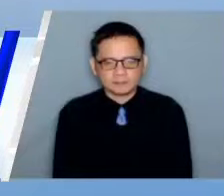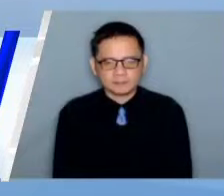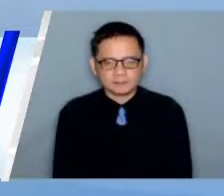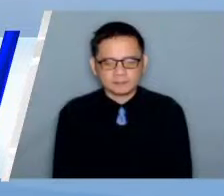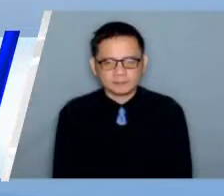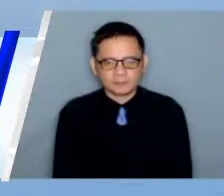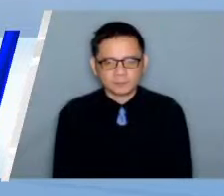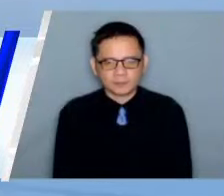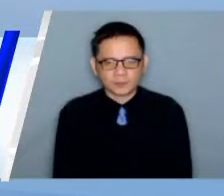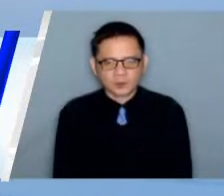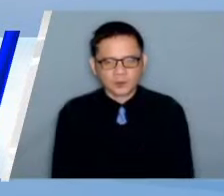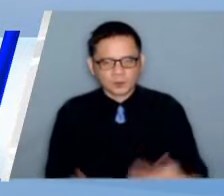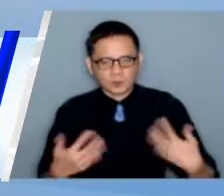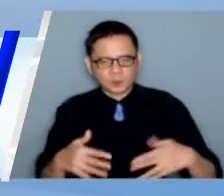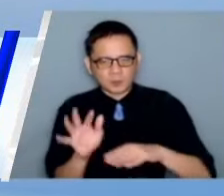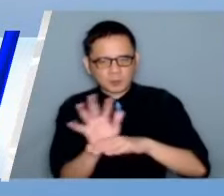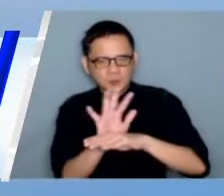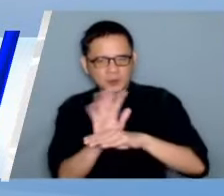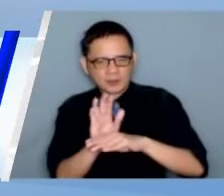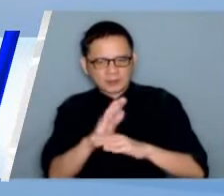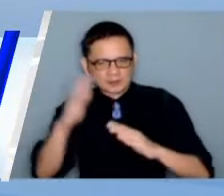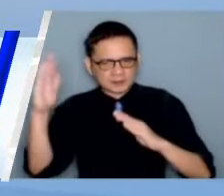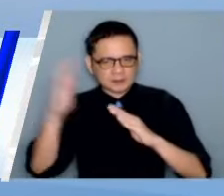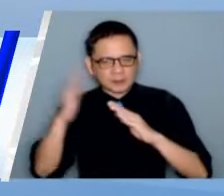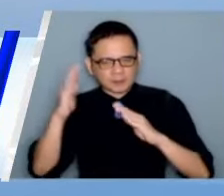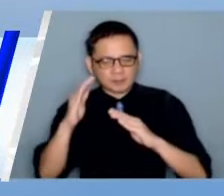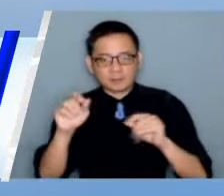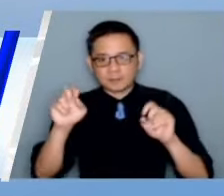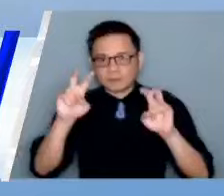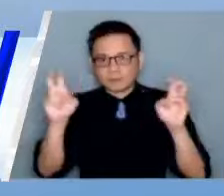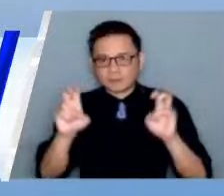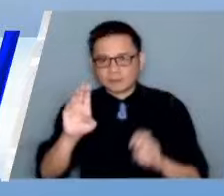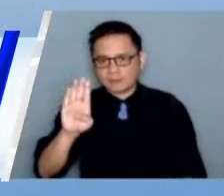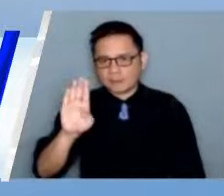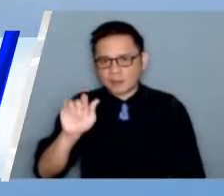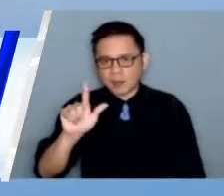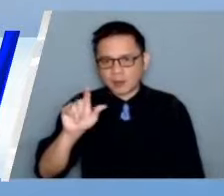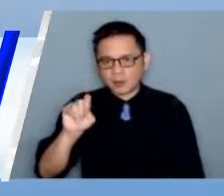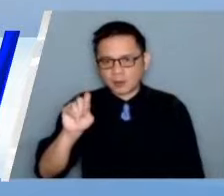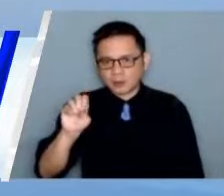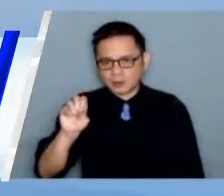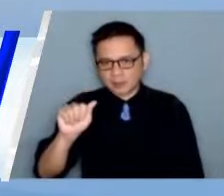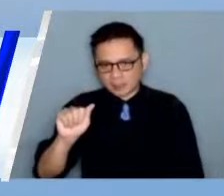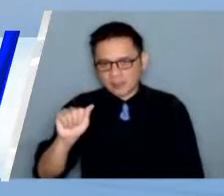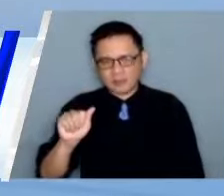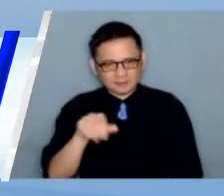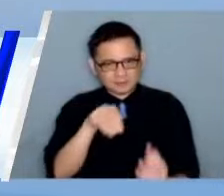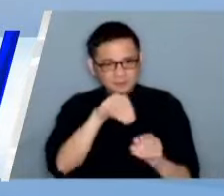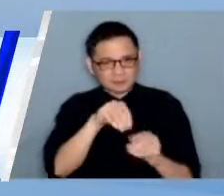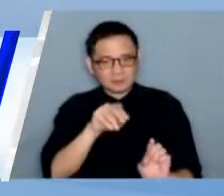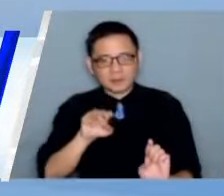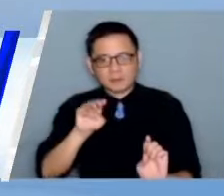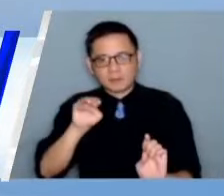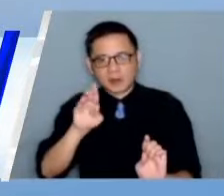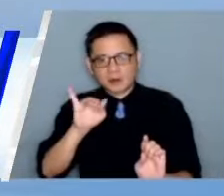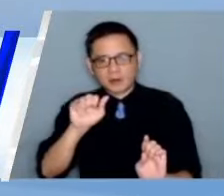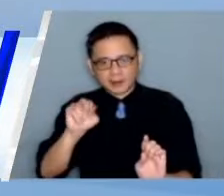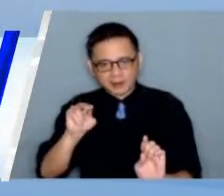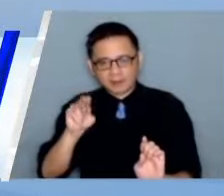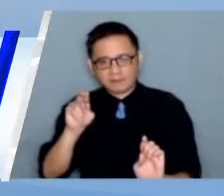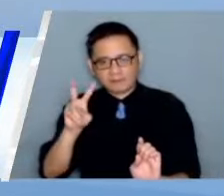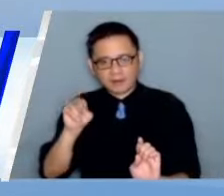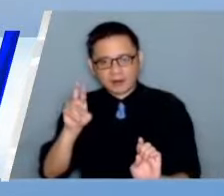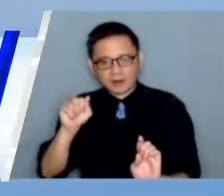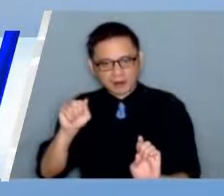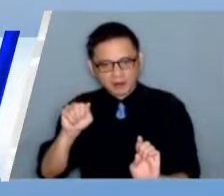Certified top grocer ang pelikulang balota na pinagbibidahan ni Kapuso Primetime Queen Marian Rivera sa opening week nito sa